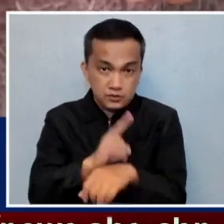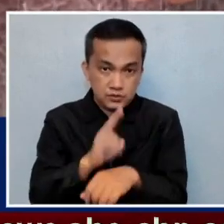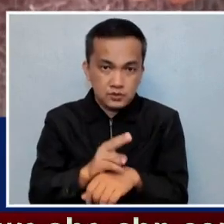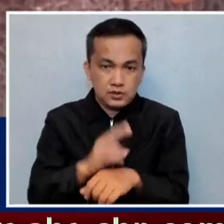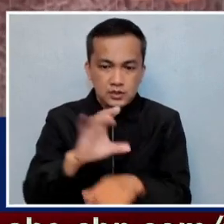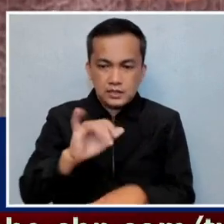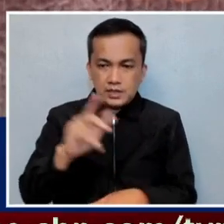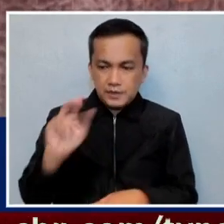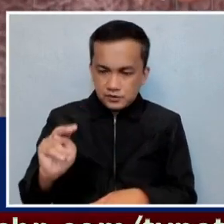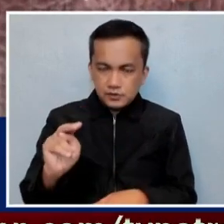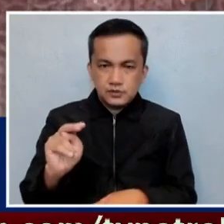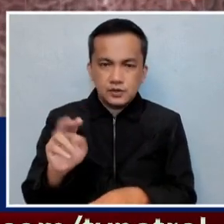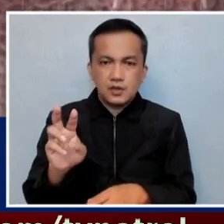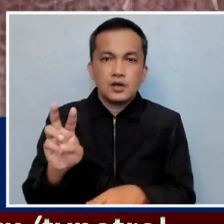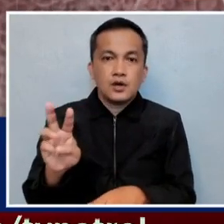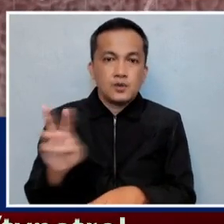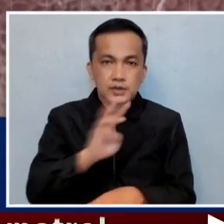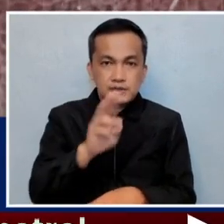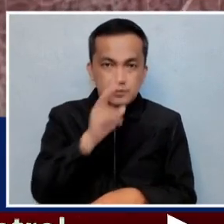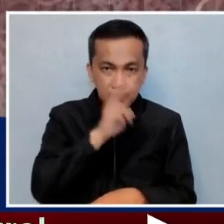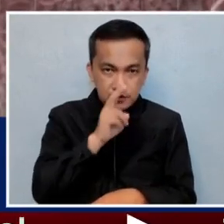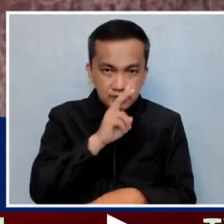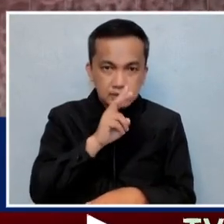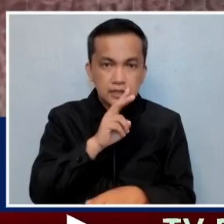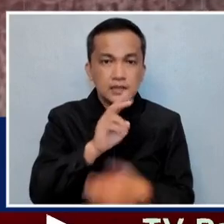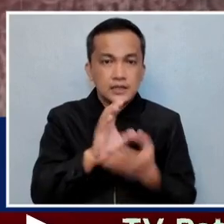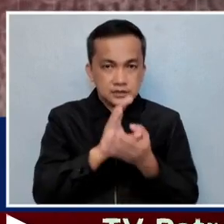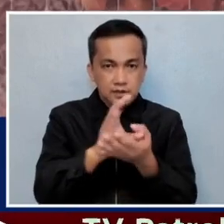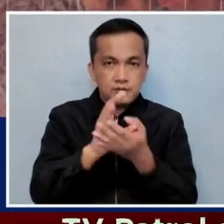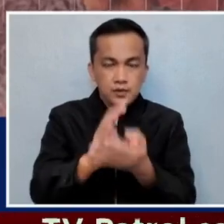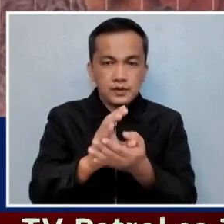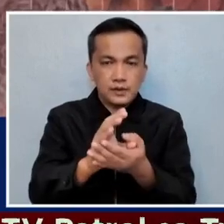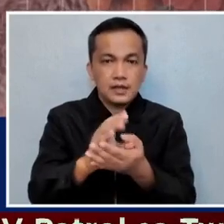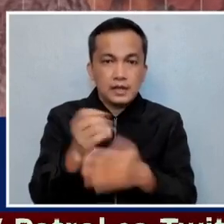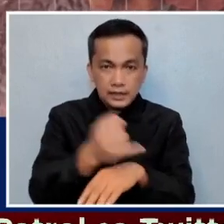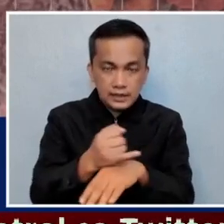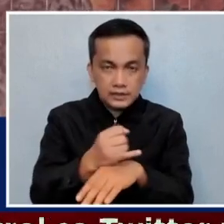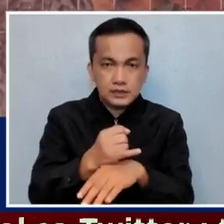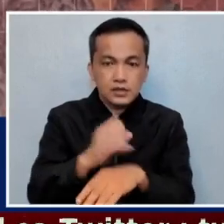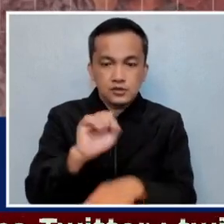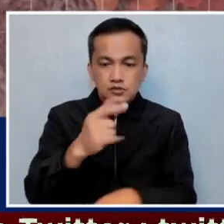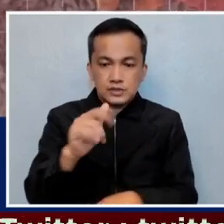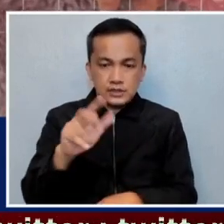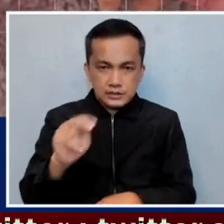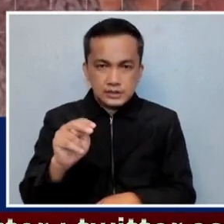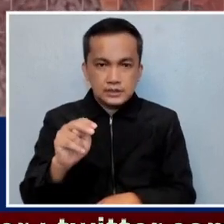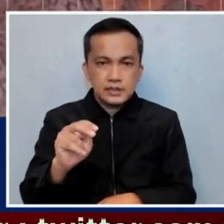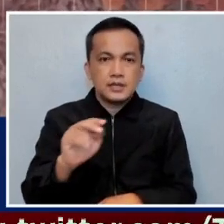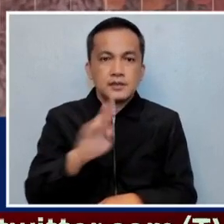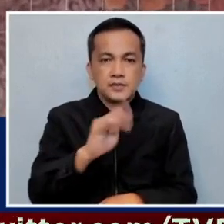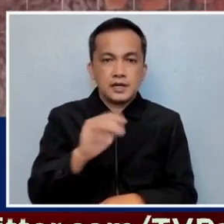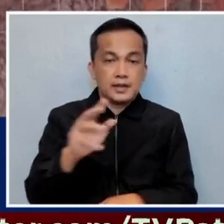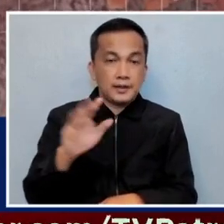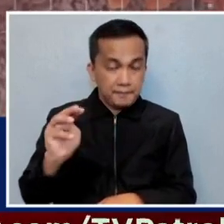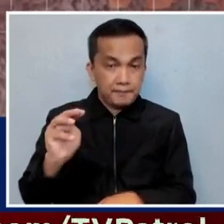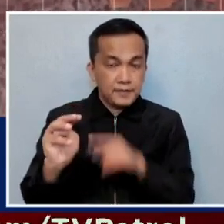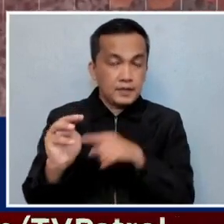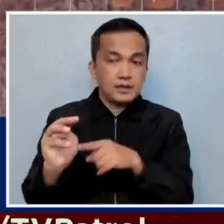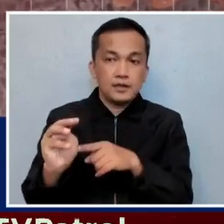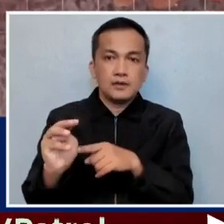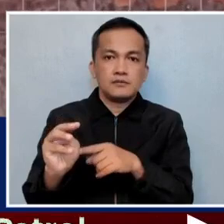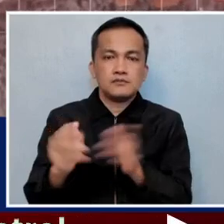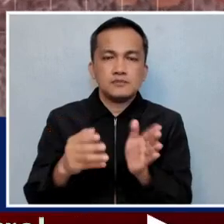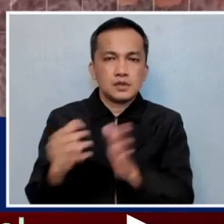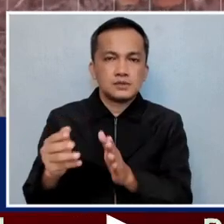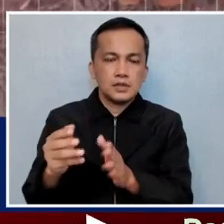Calabarzon, Western Visayas, Zamboanga Peninsula at Sokcergen. Ang Bangsamoro Autonomous Region in Muslim Mindanao naman,